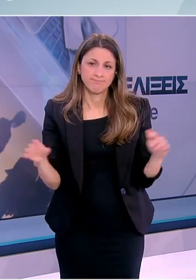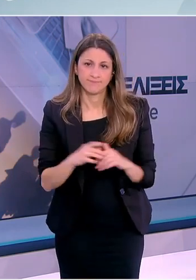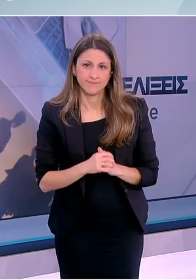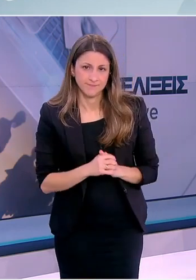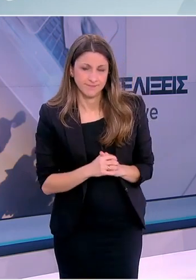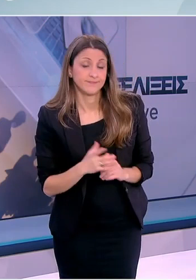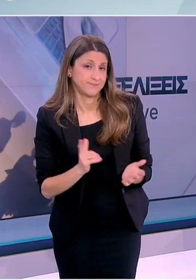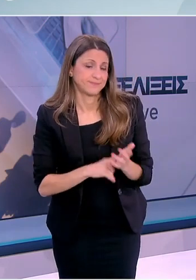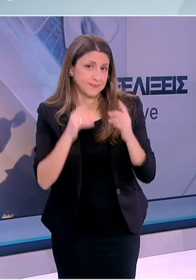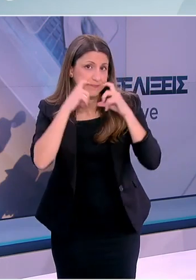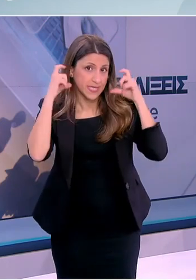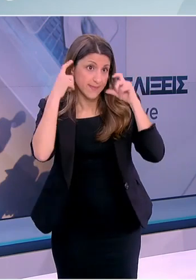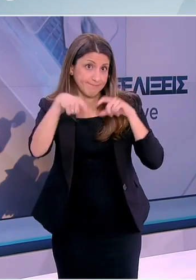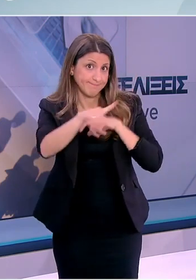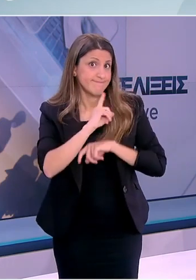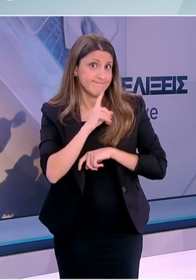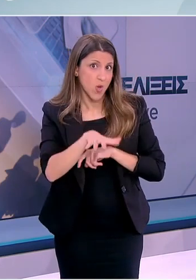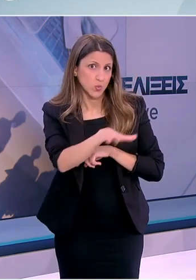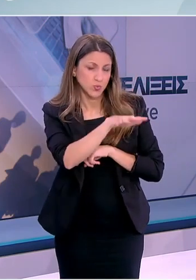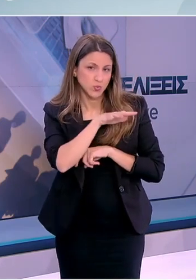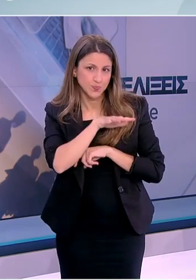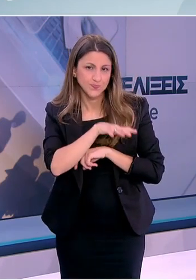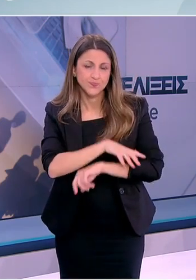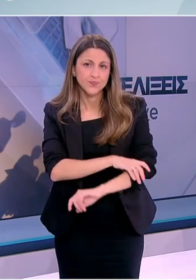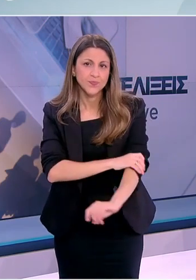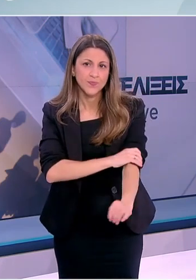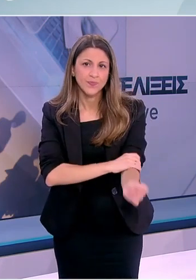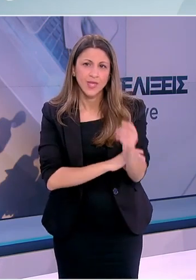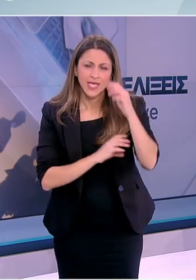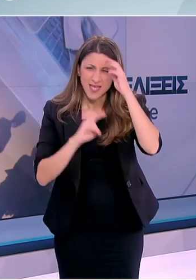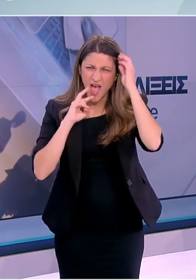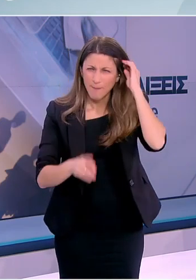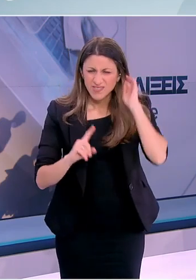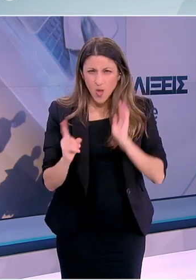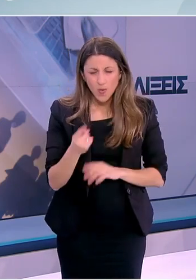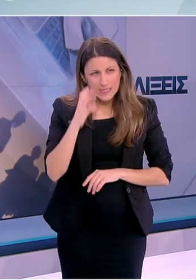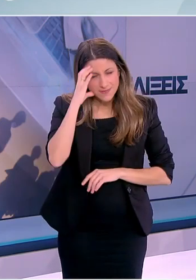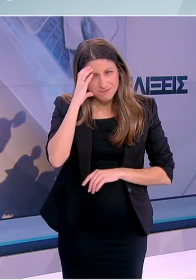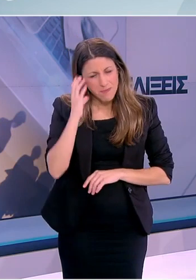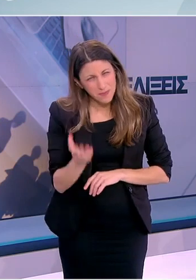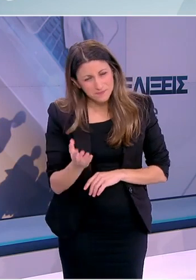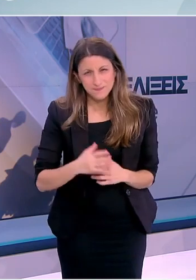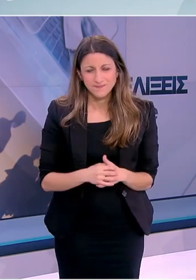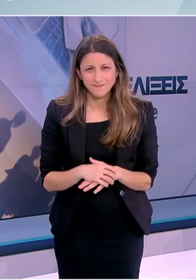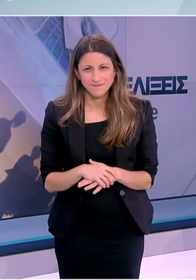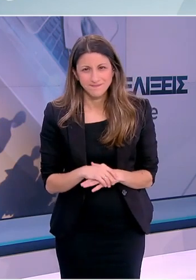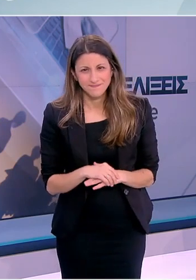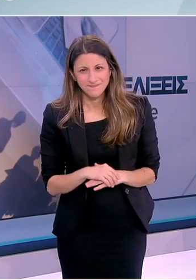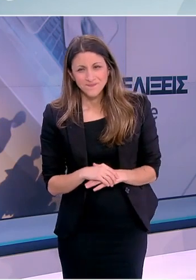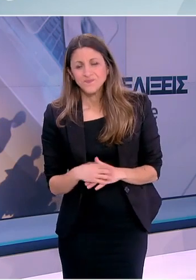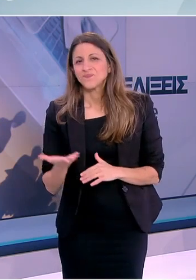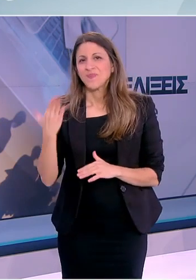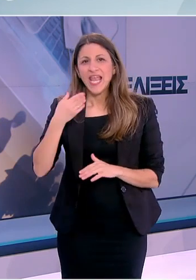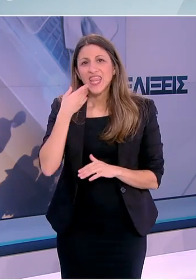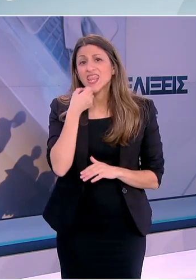πρέπει να μην τηρείται. Είναι πάρα πολύ σημαντικό. Τώρα δεν θυμάμαι αν τα απάντησα όλα. Εντάξει. Η κυρία Τσιβερά από